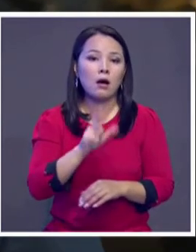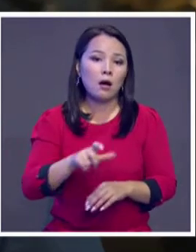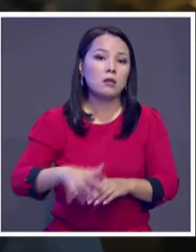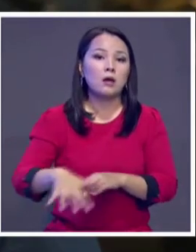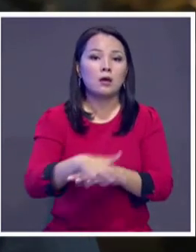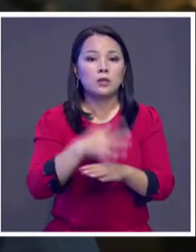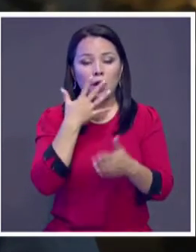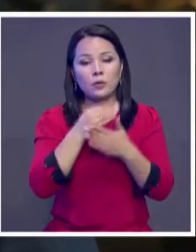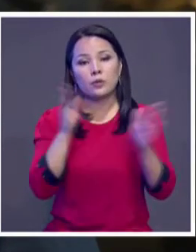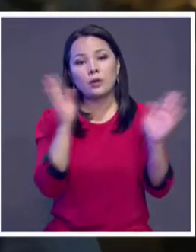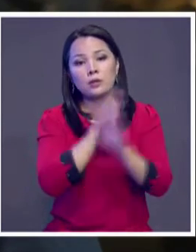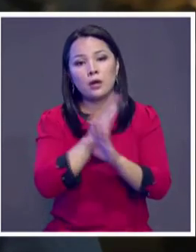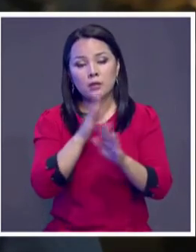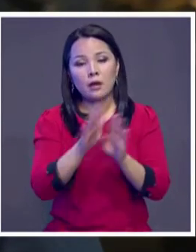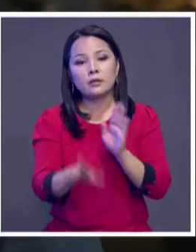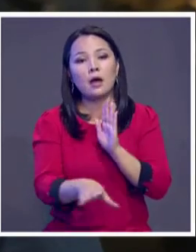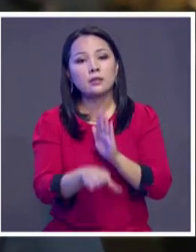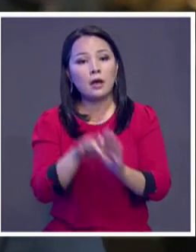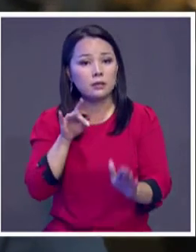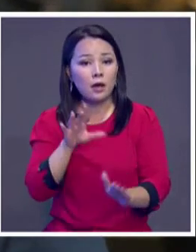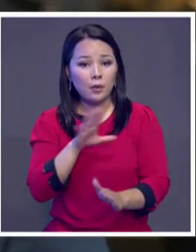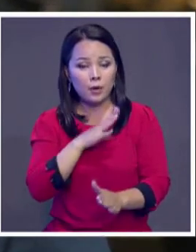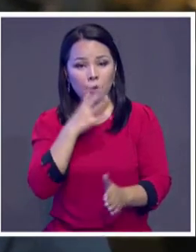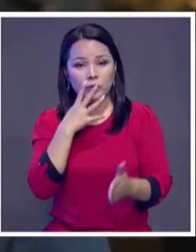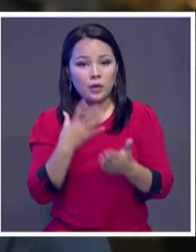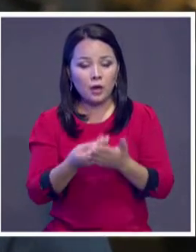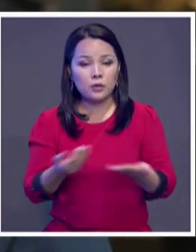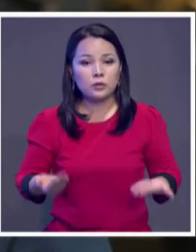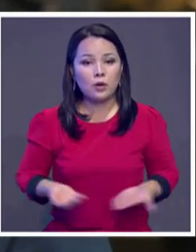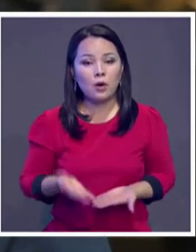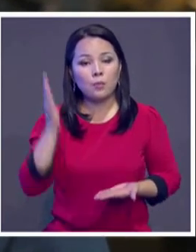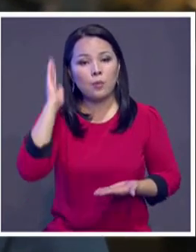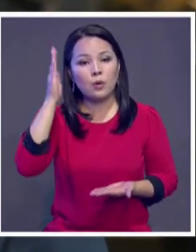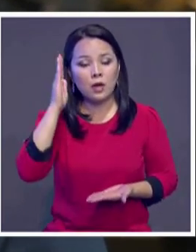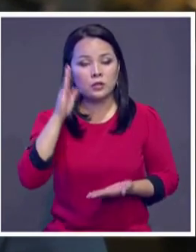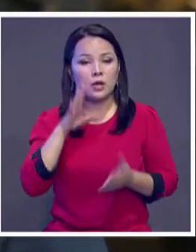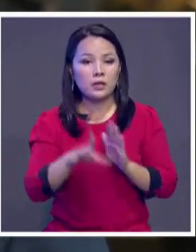рет өзінің тағдырын таңдады, өзінің болашағын таңдады.